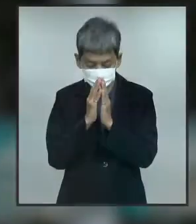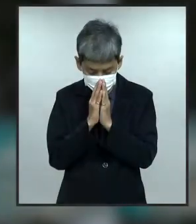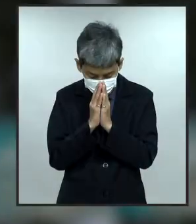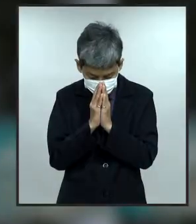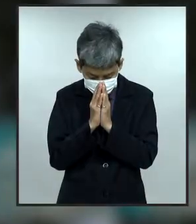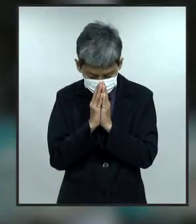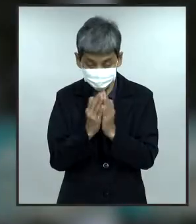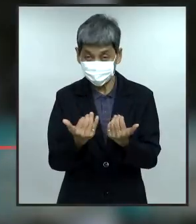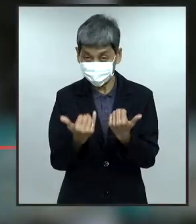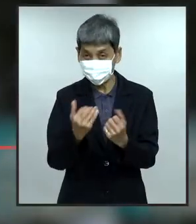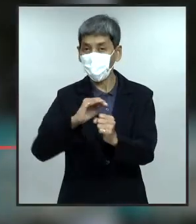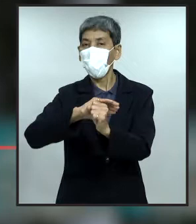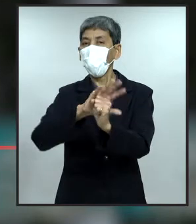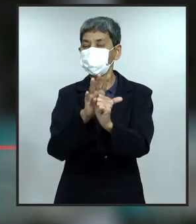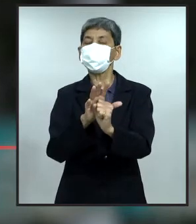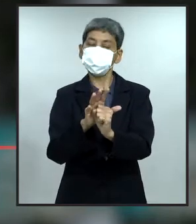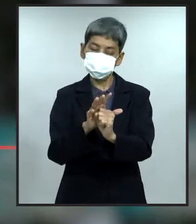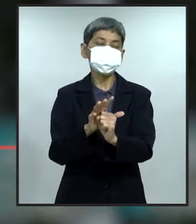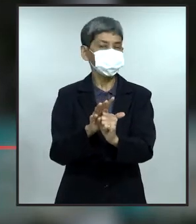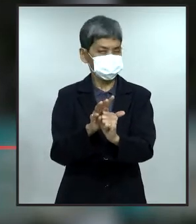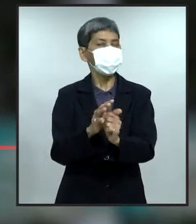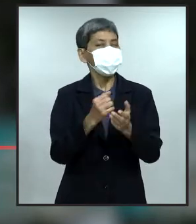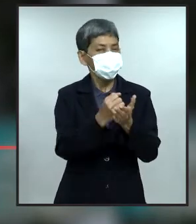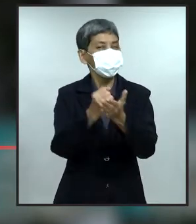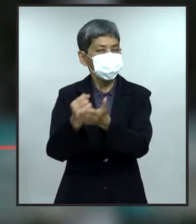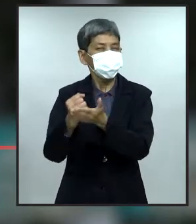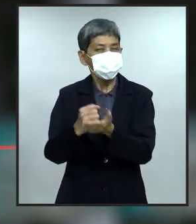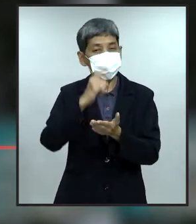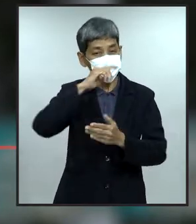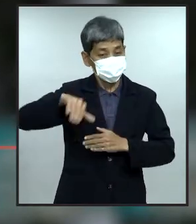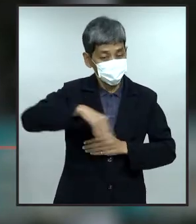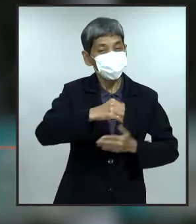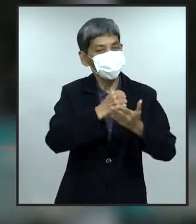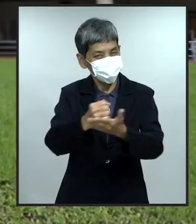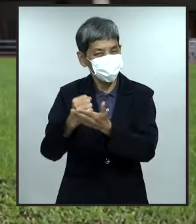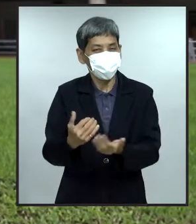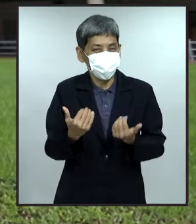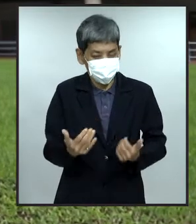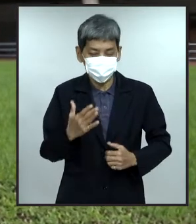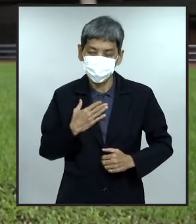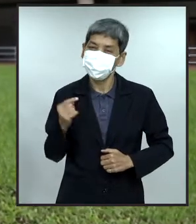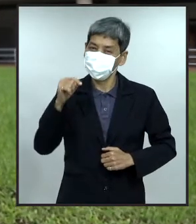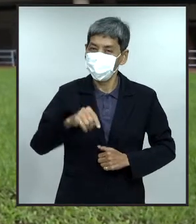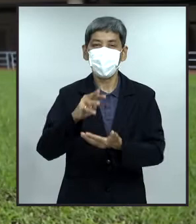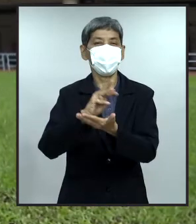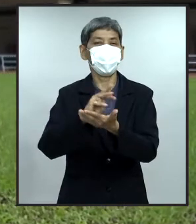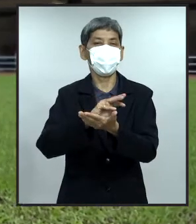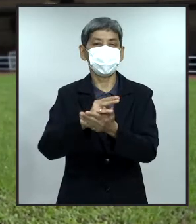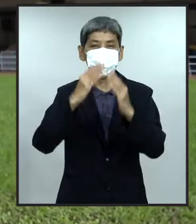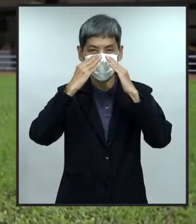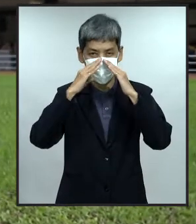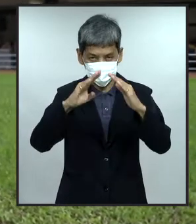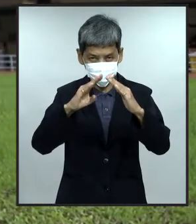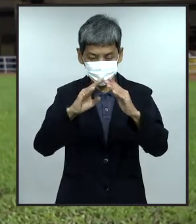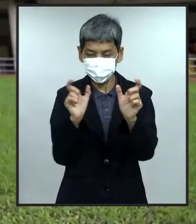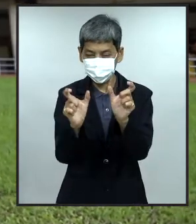สวัสดีครับคุณผู้ชมครับในสถานการณ์โควิดอย่างนี้นะฮะก็ต้องมีการช่วยเหลือกันนะครับสำหรับคนชาวไทยวันนี้ผมเดินทางมาที่มูลนิธิช่วยคน